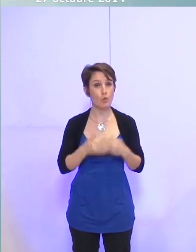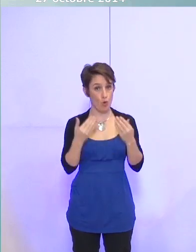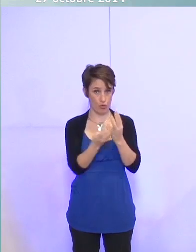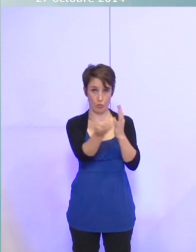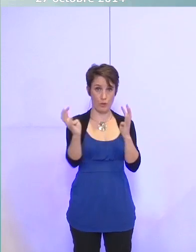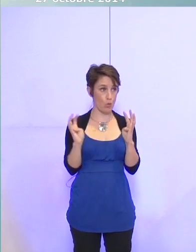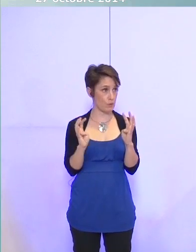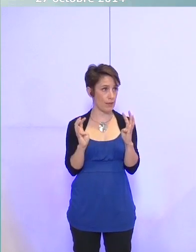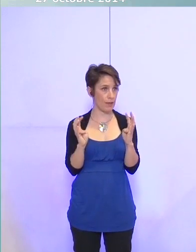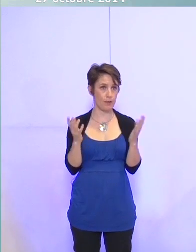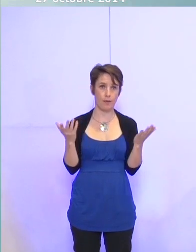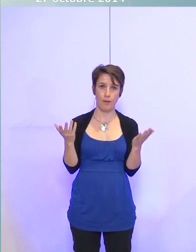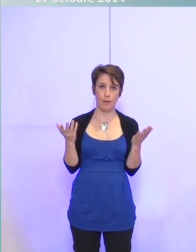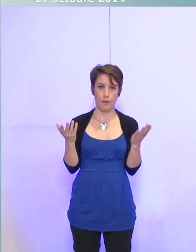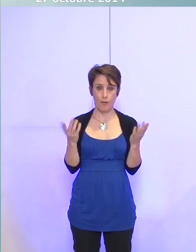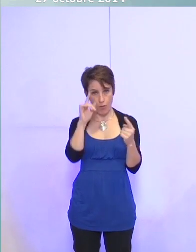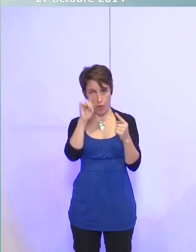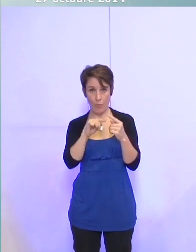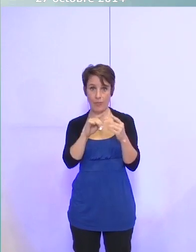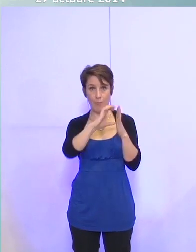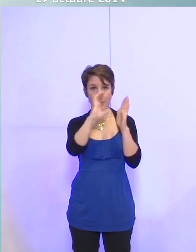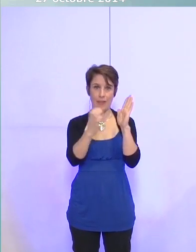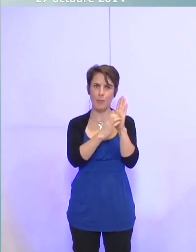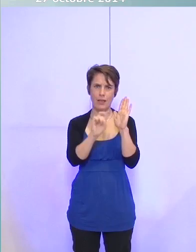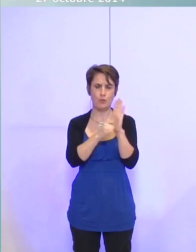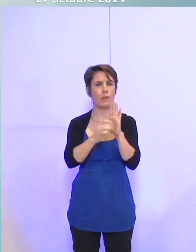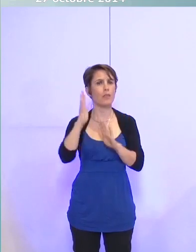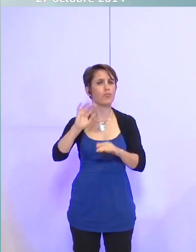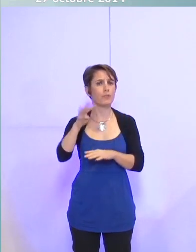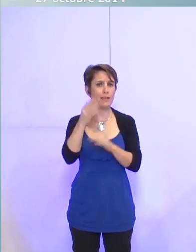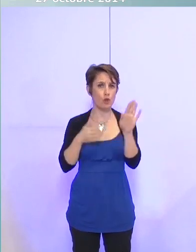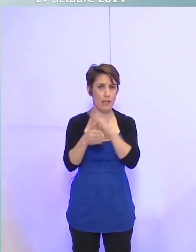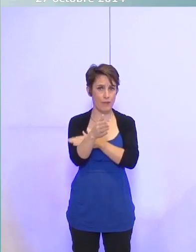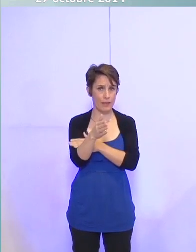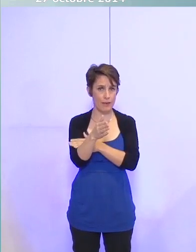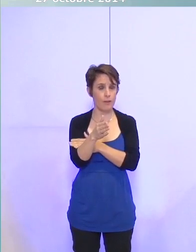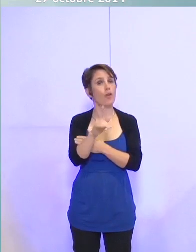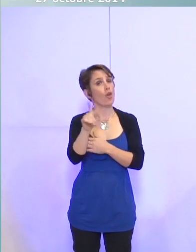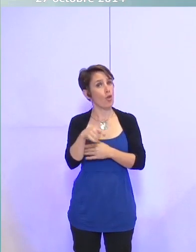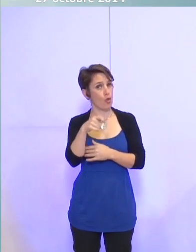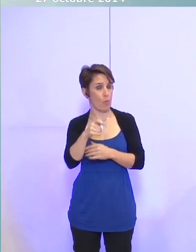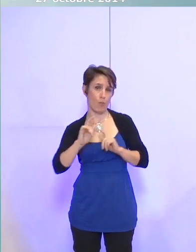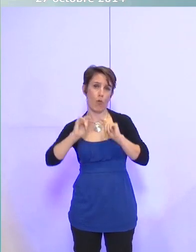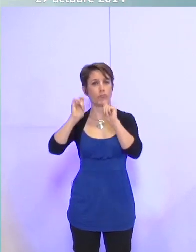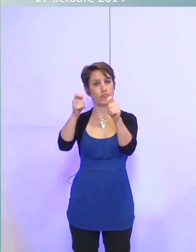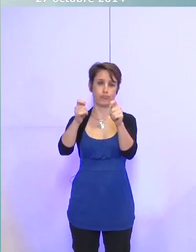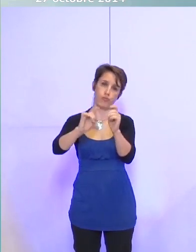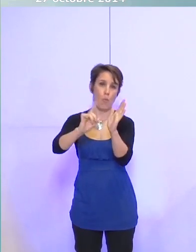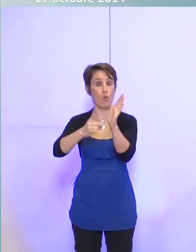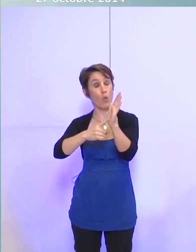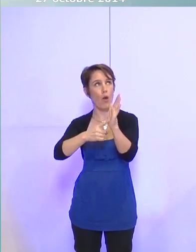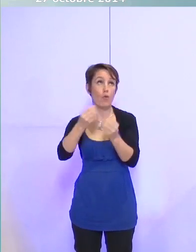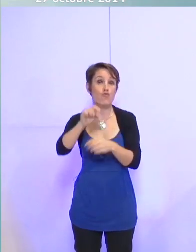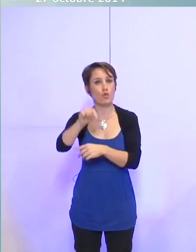la délibération en date du 14 avril, qui vous donne en effet droit ou devoir, je ne sais pas comment on peut l'exprimer, mais on va dire